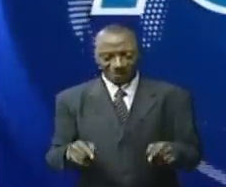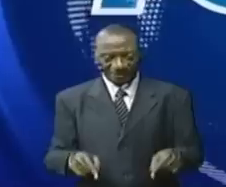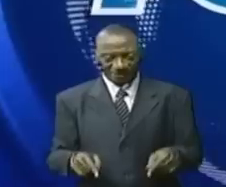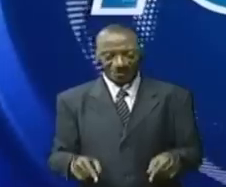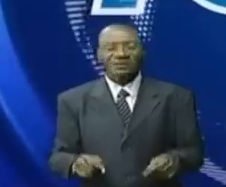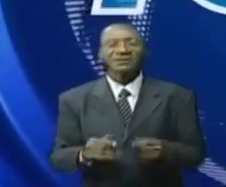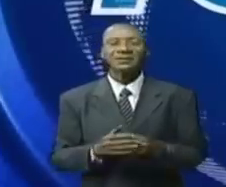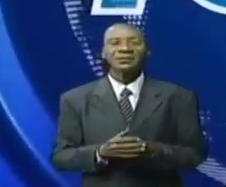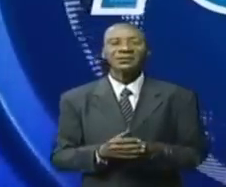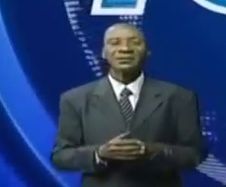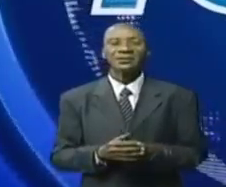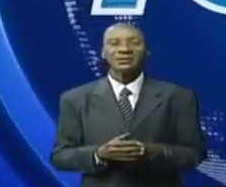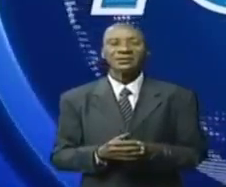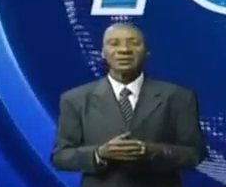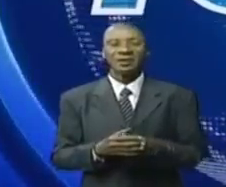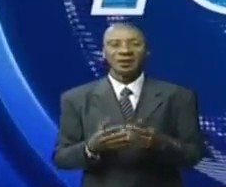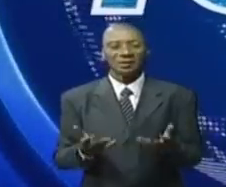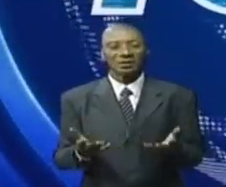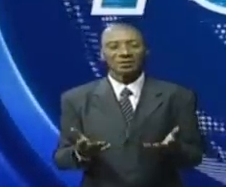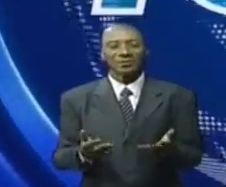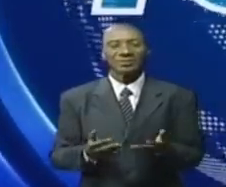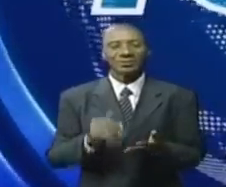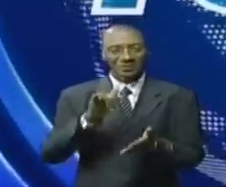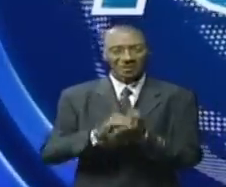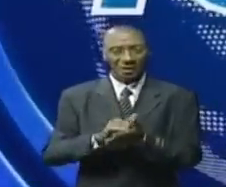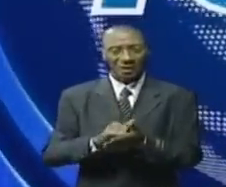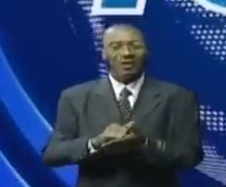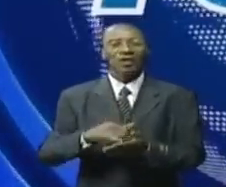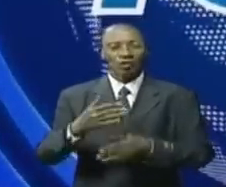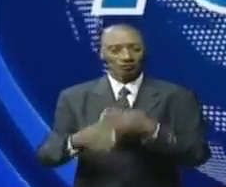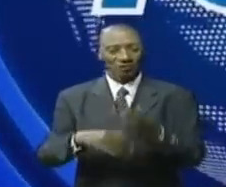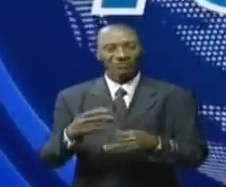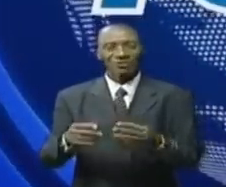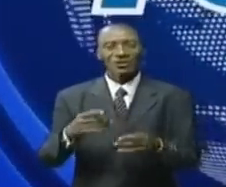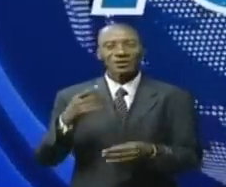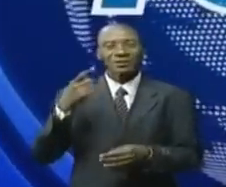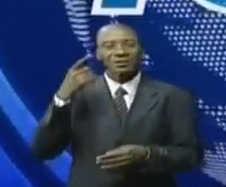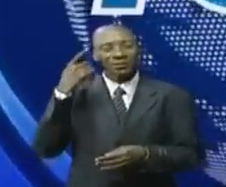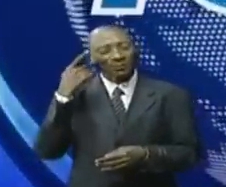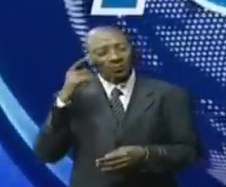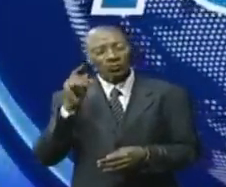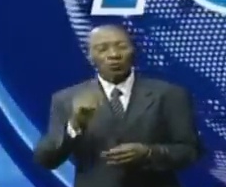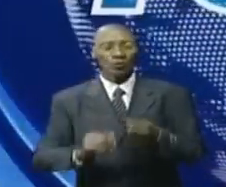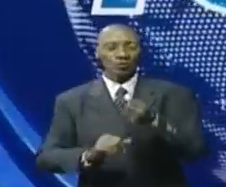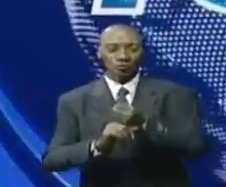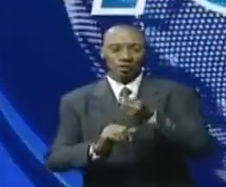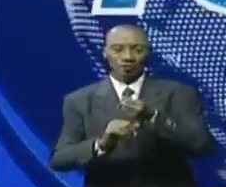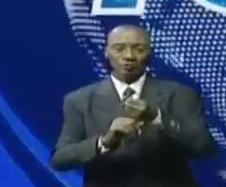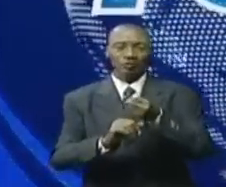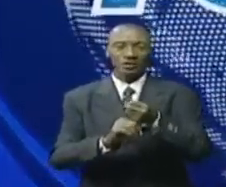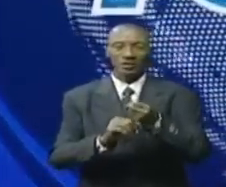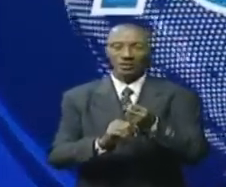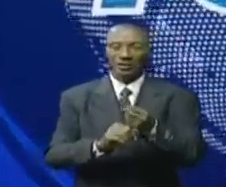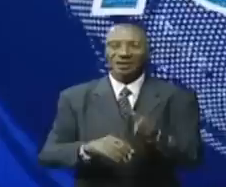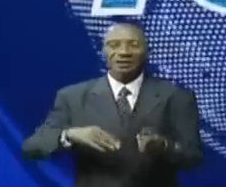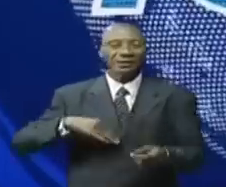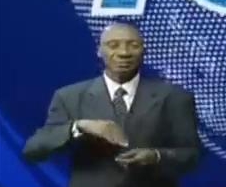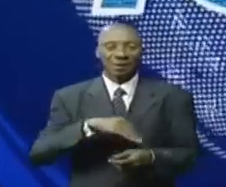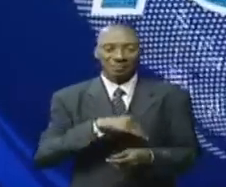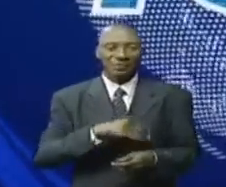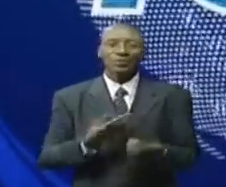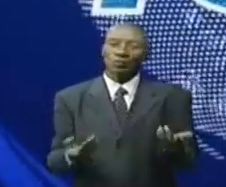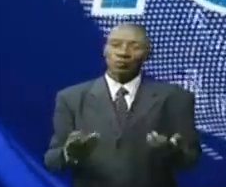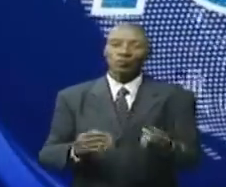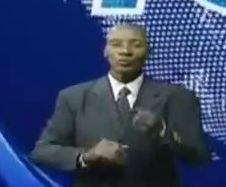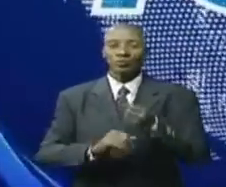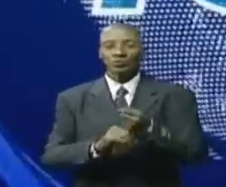mettre au même diapason de l'évolution technologique. En prélude de cette session, une conférence de presse a été organisée